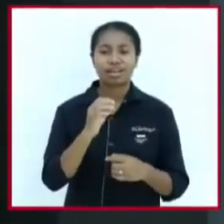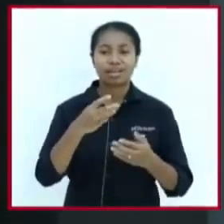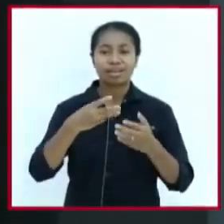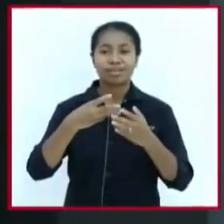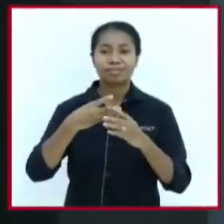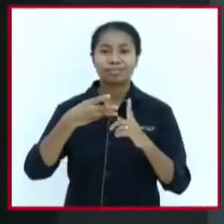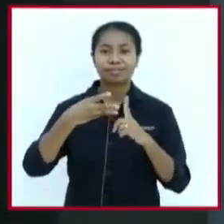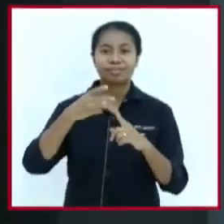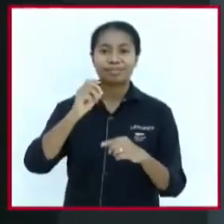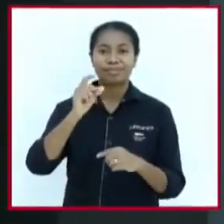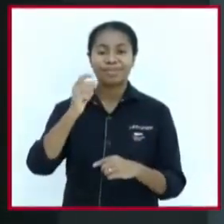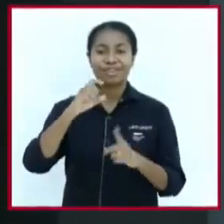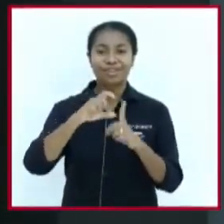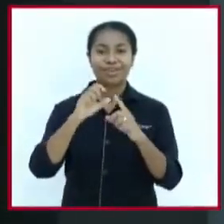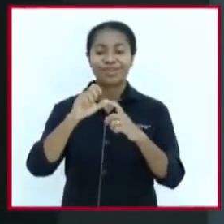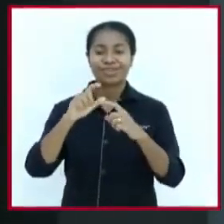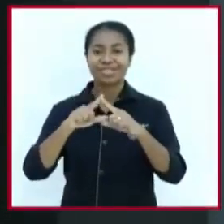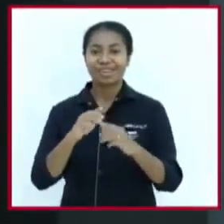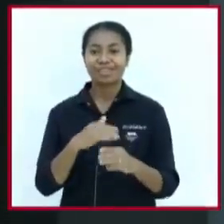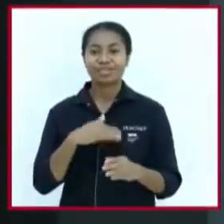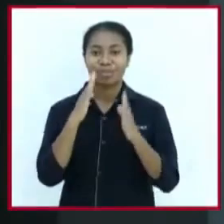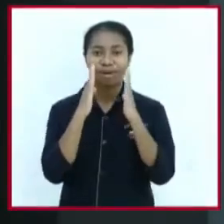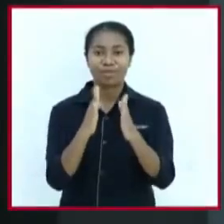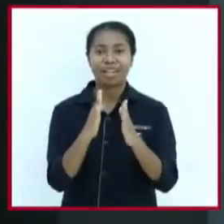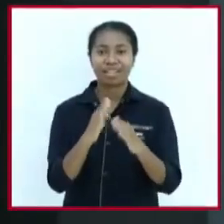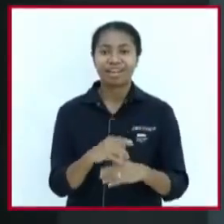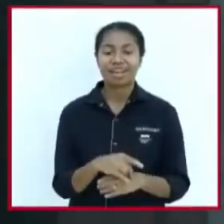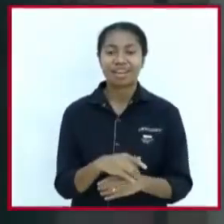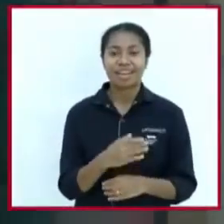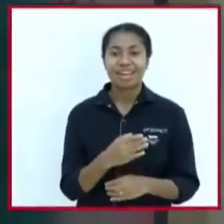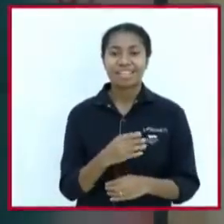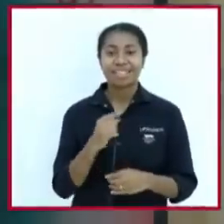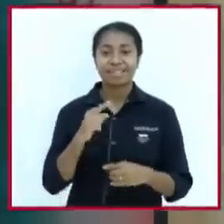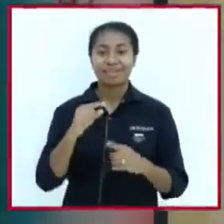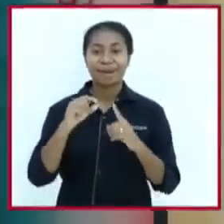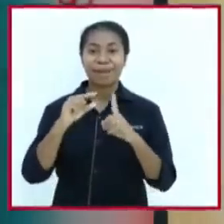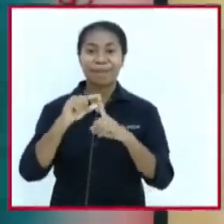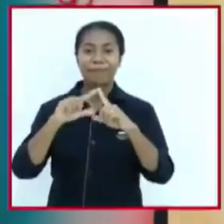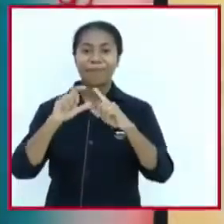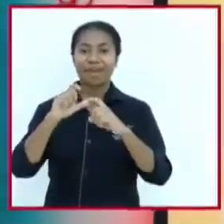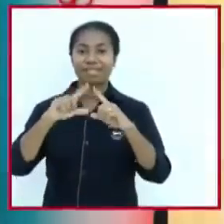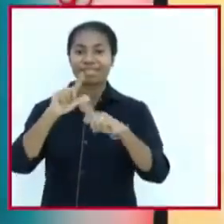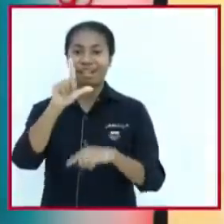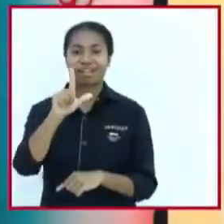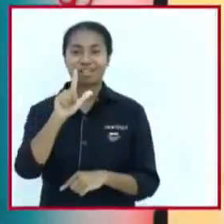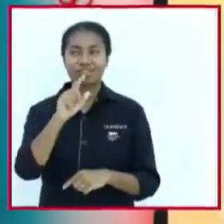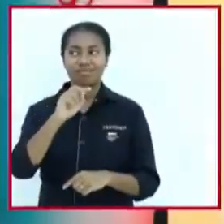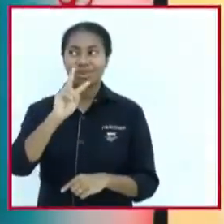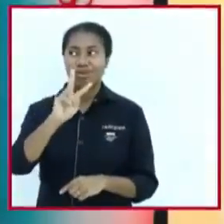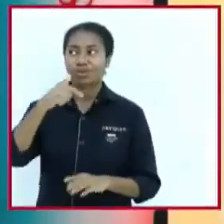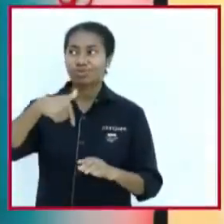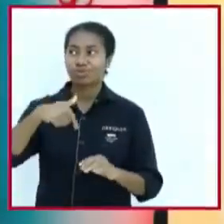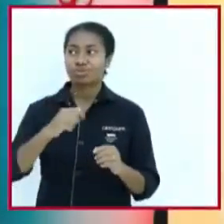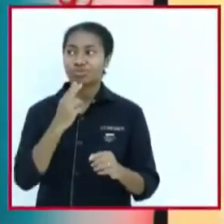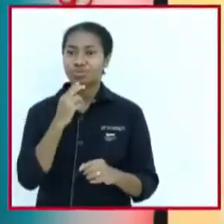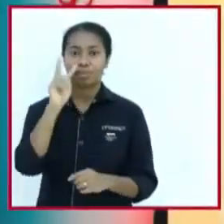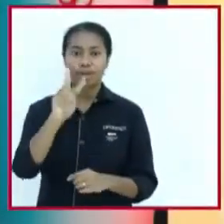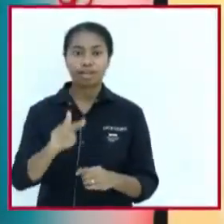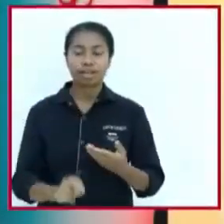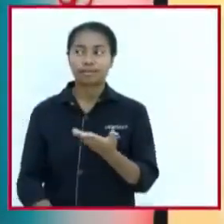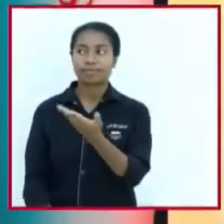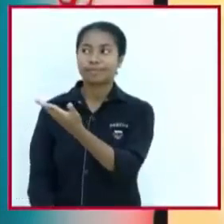berdosa perhatikan pasal 72 627 Sebab imam besar yang